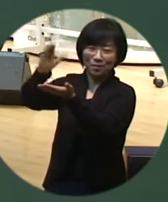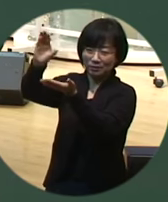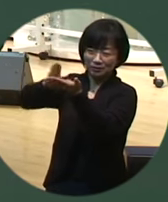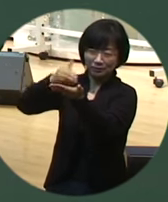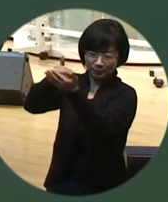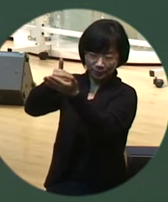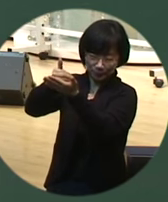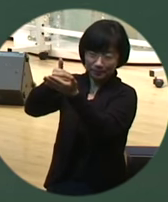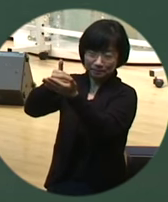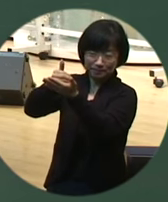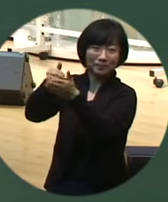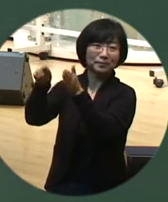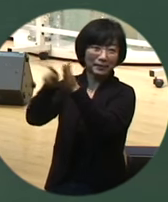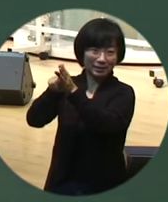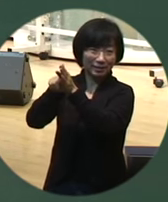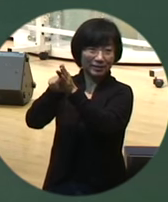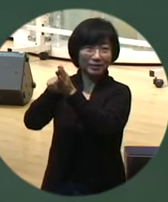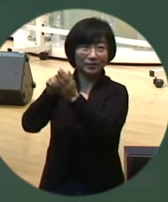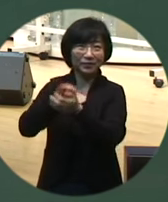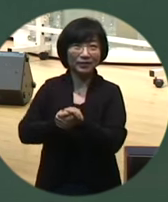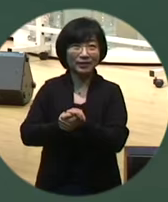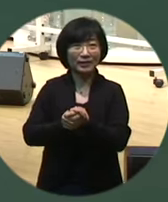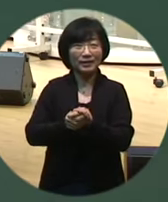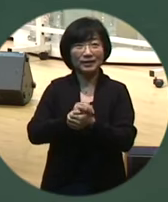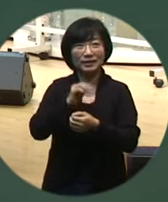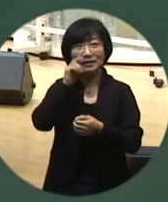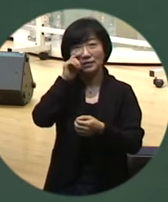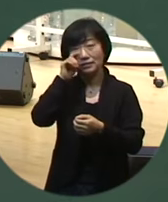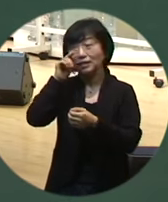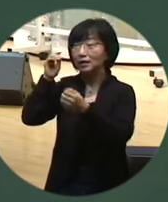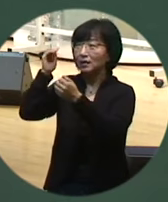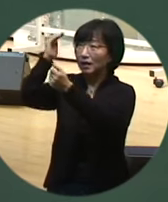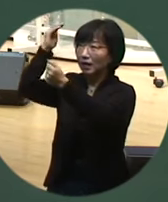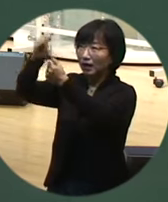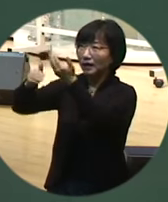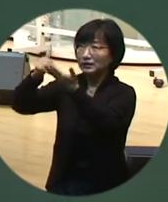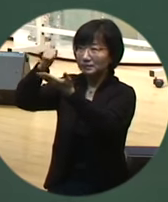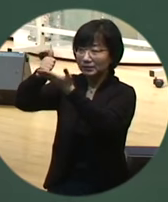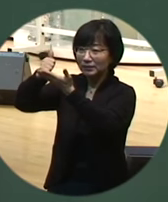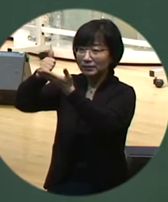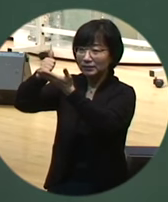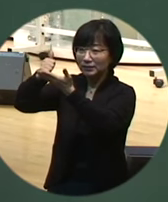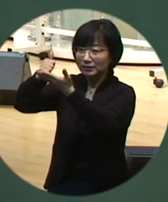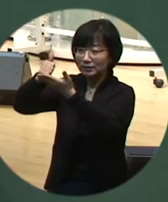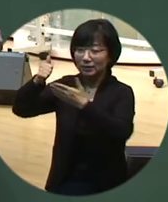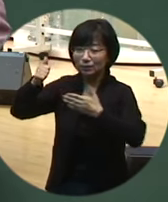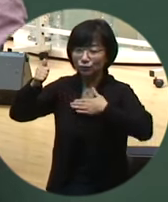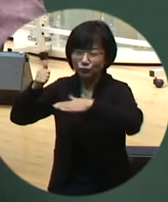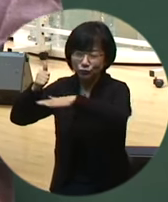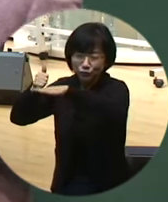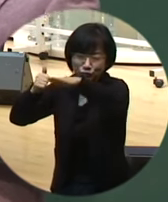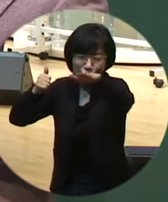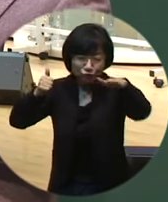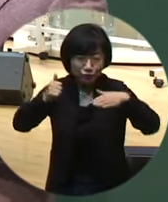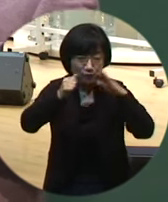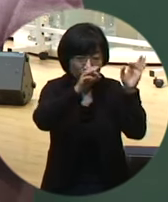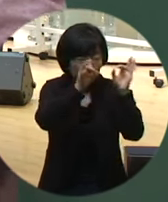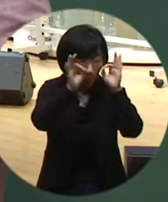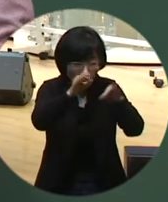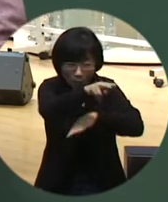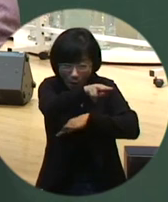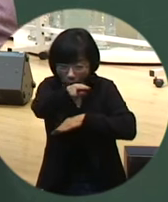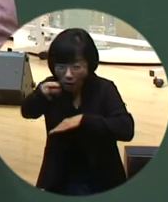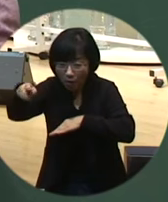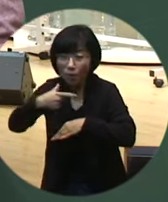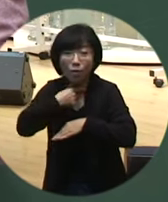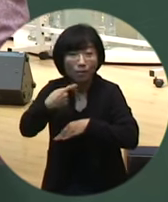raised up that crippled man. 하나님이 저와 여러분에 대한 절대적인 것이 뭐냐? 복음을 받아라. What is the absolute thing that God has for you and I?